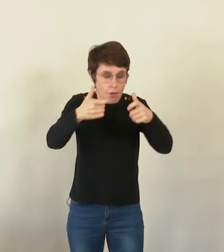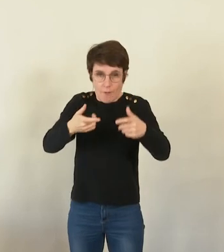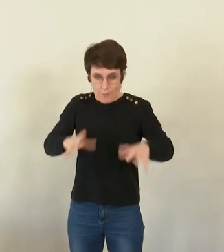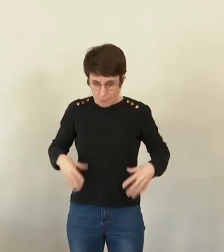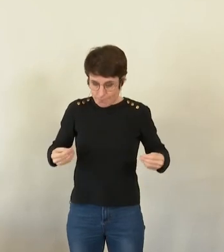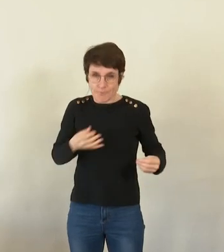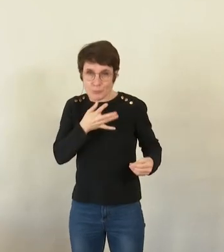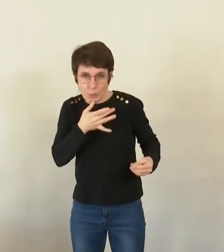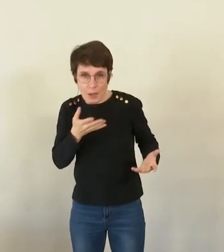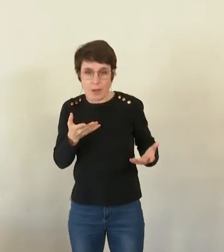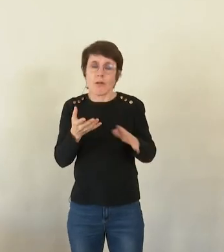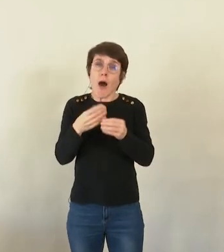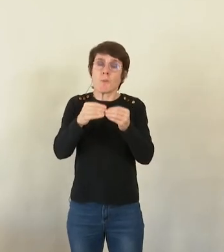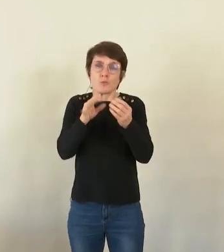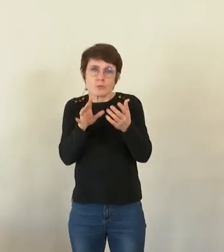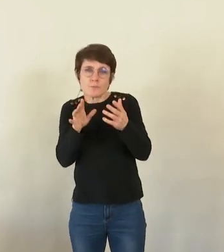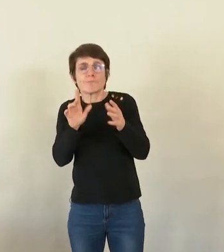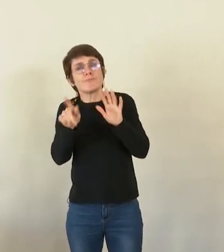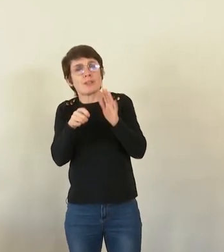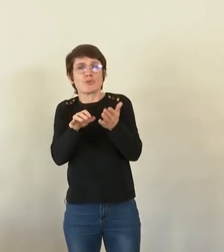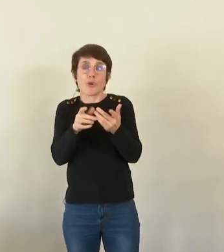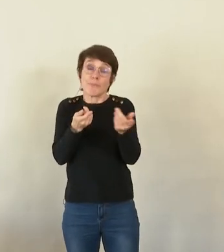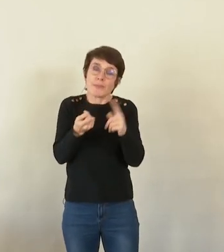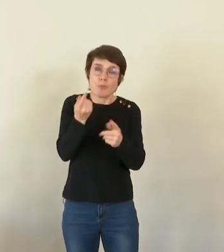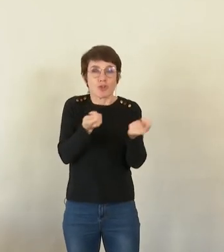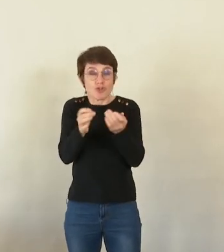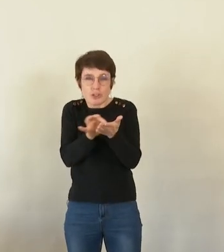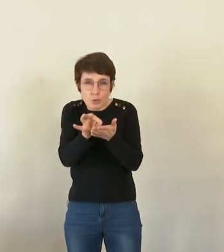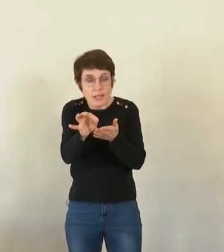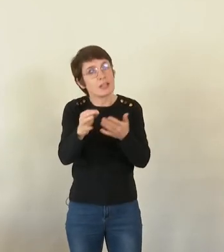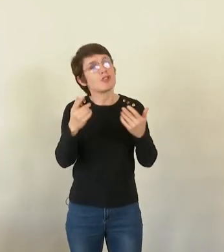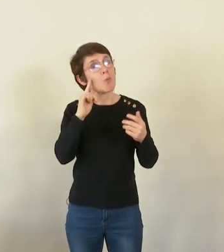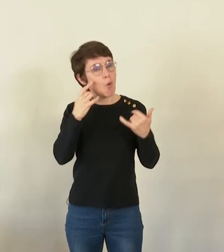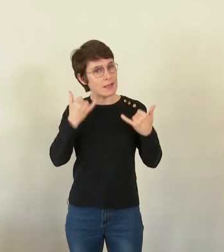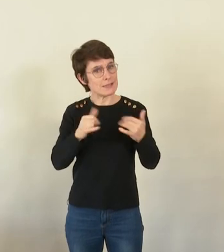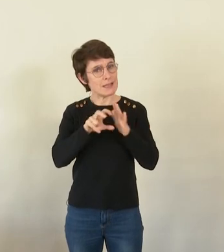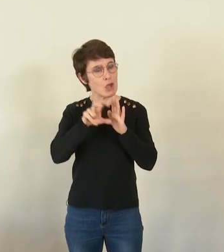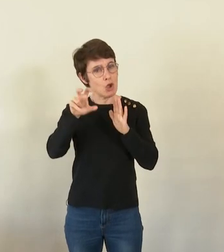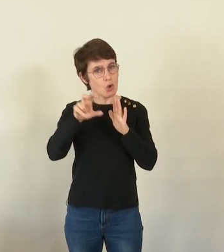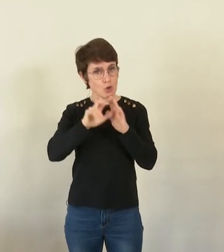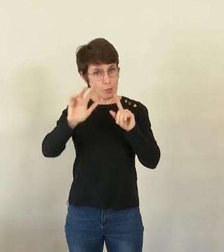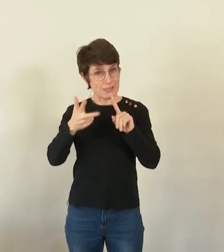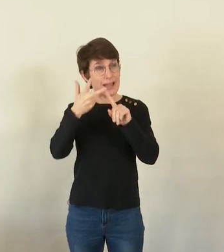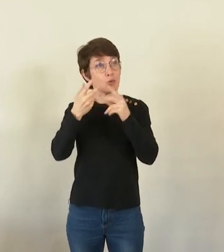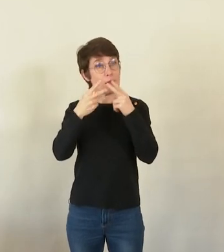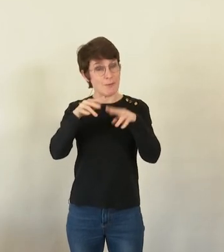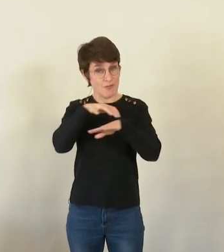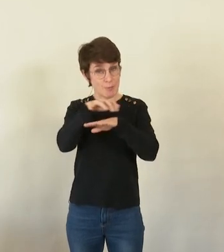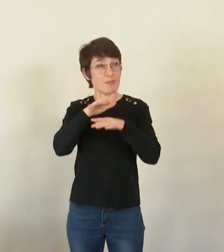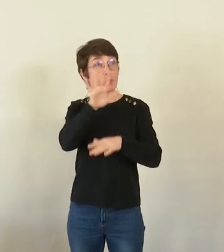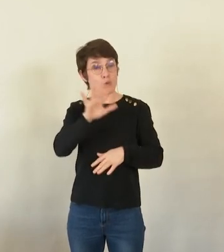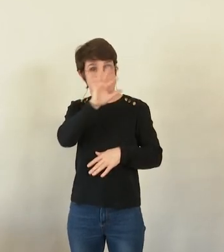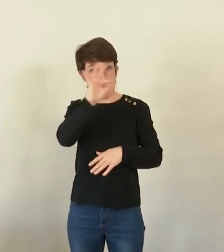euh stratégique pour nous autour de du foncier vous le savez euh Grenoble est la 3e ville euh la 3e préfecture de de France la plus